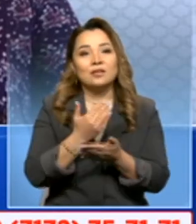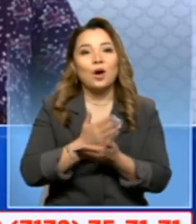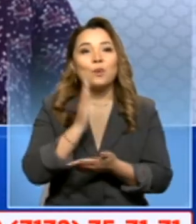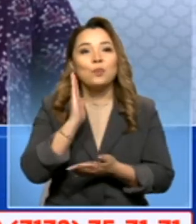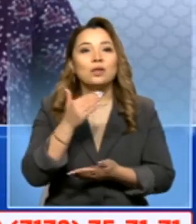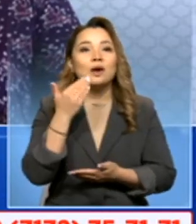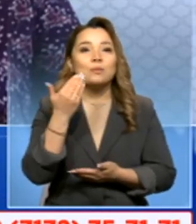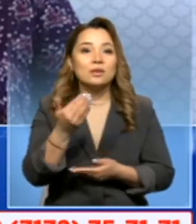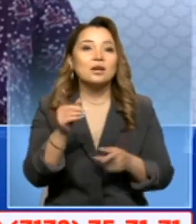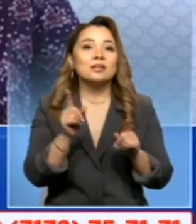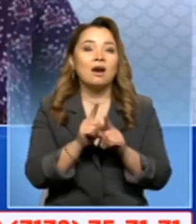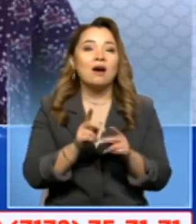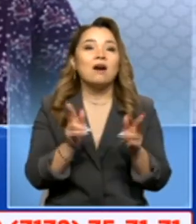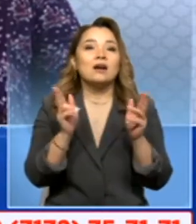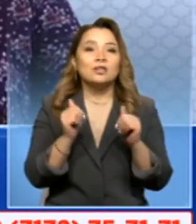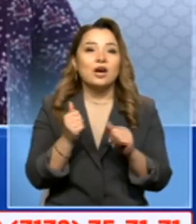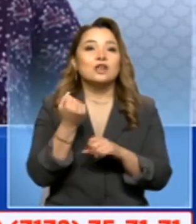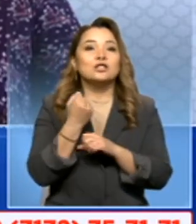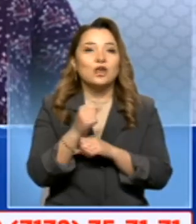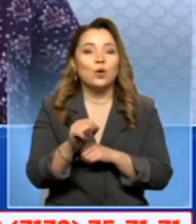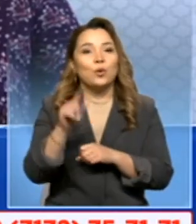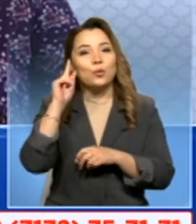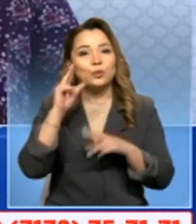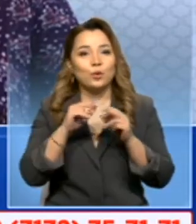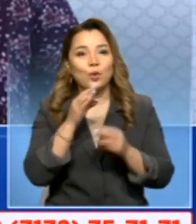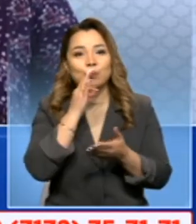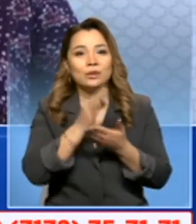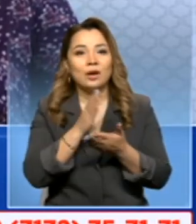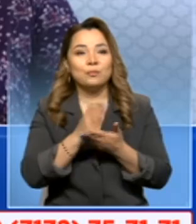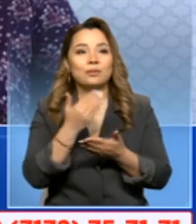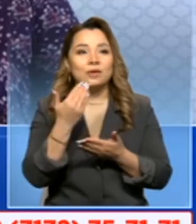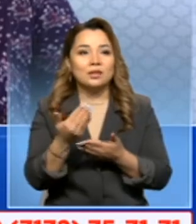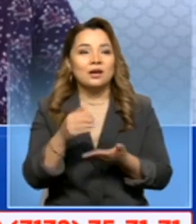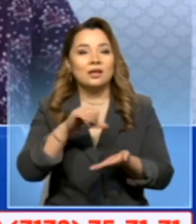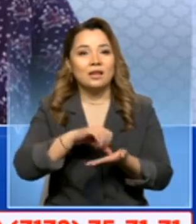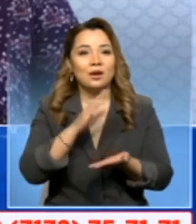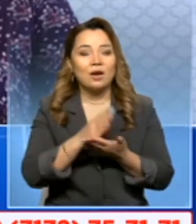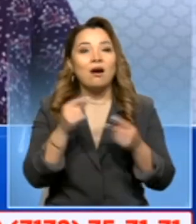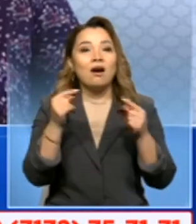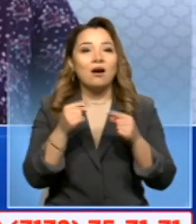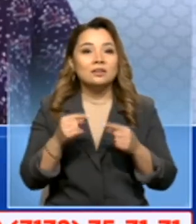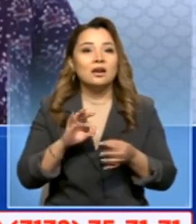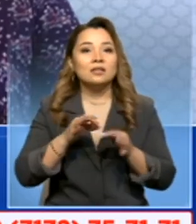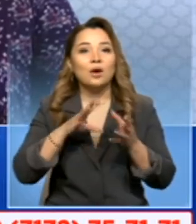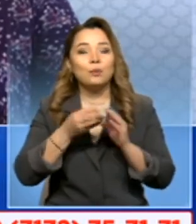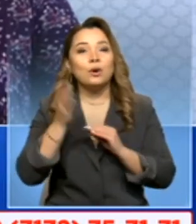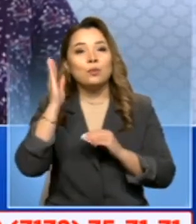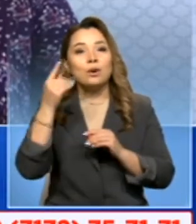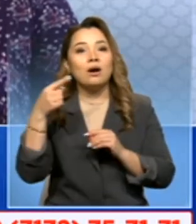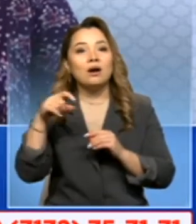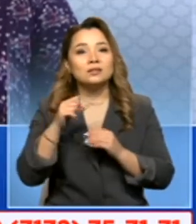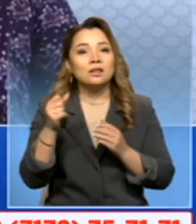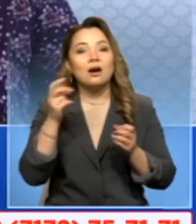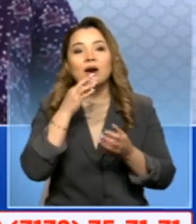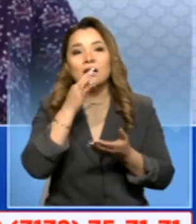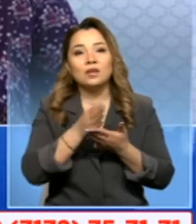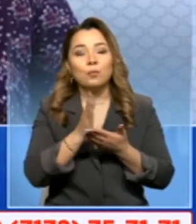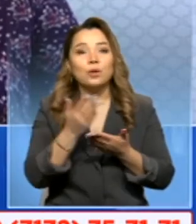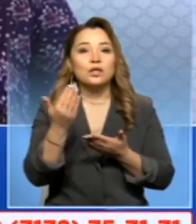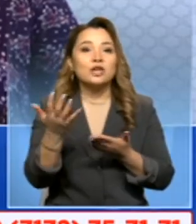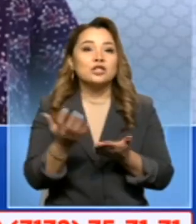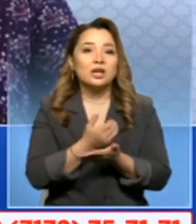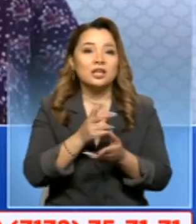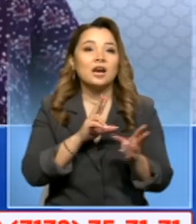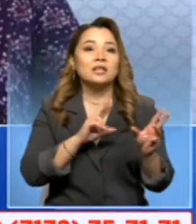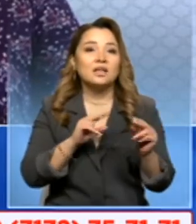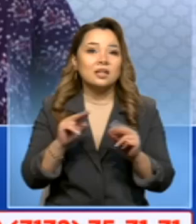Сондықтан сізді де әрине жеңістен үміткер деп отыр Махаббат Ибрагимқызы. Енді анық қанығын алдағы апта көреміз. Сізге жетістік,